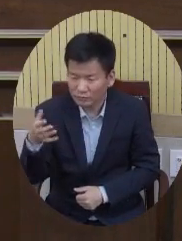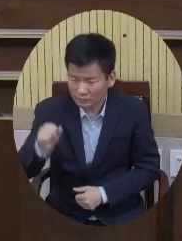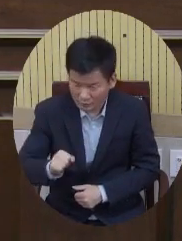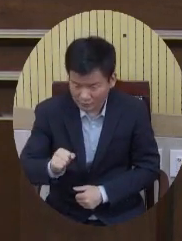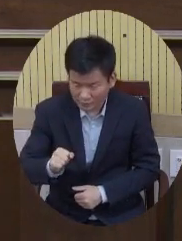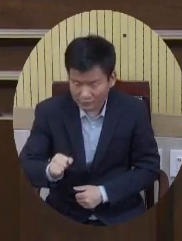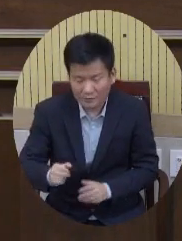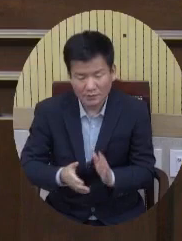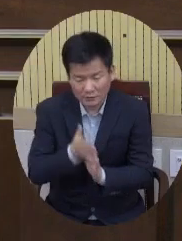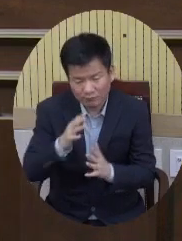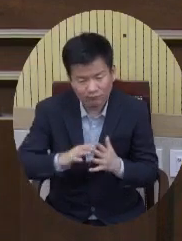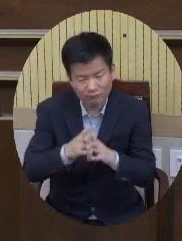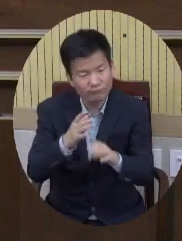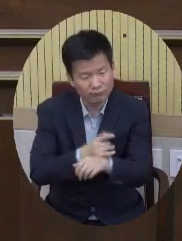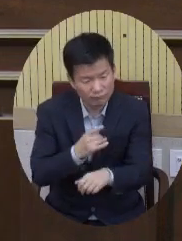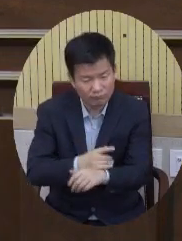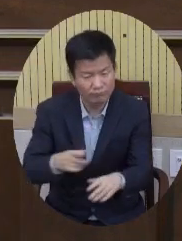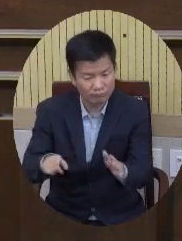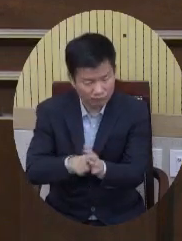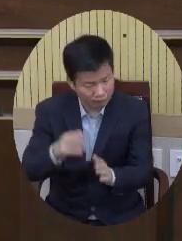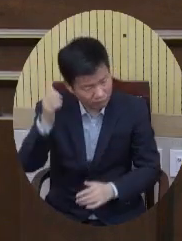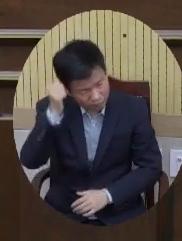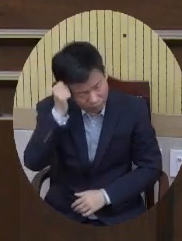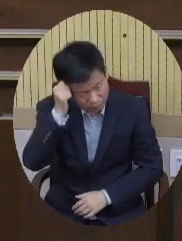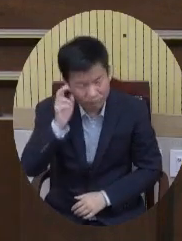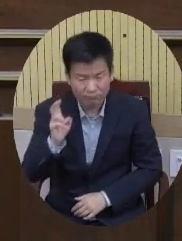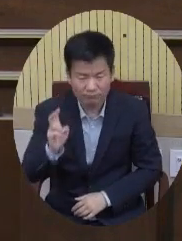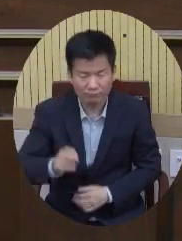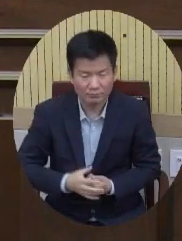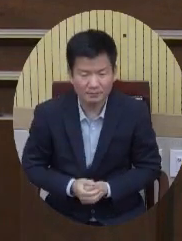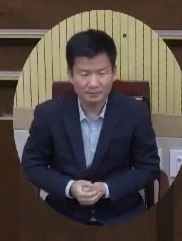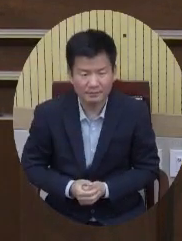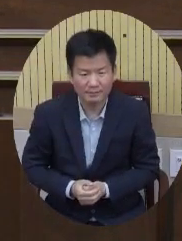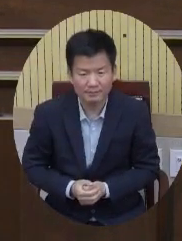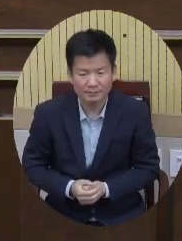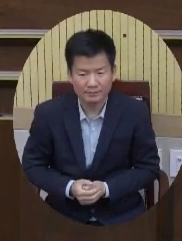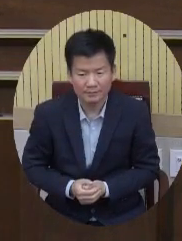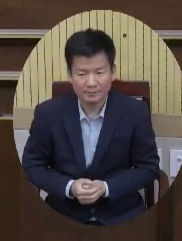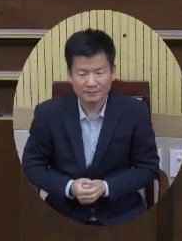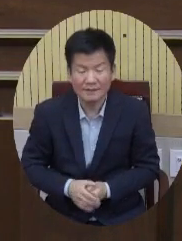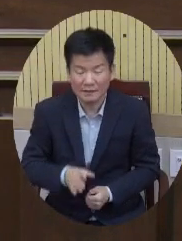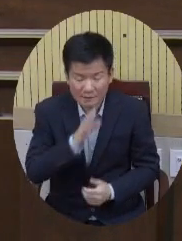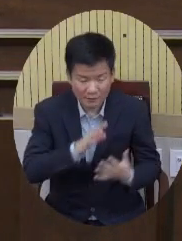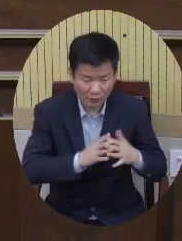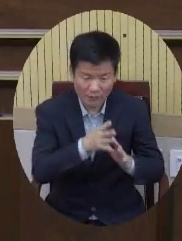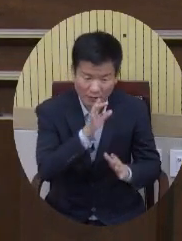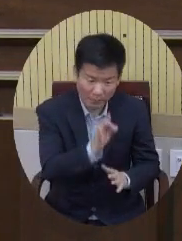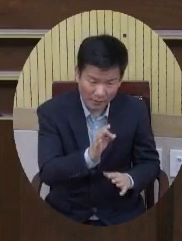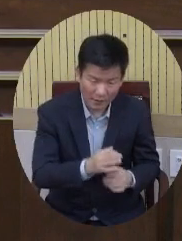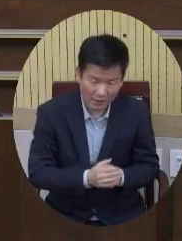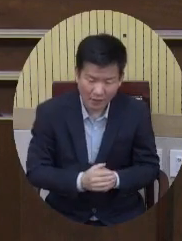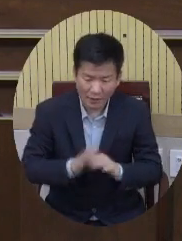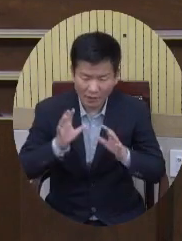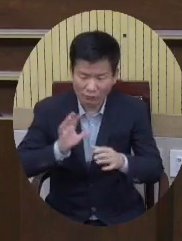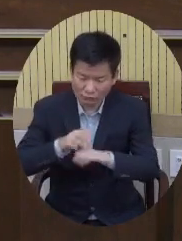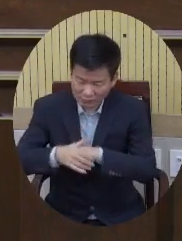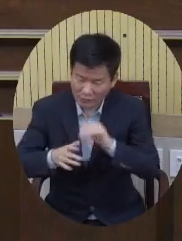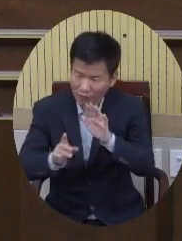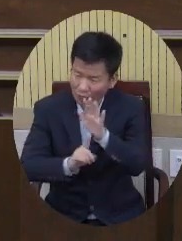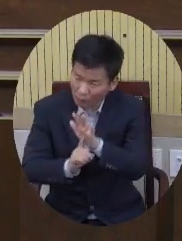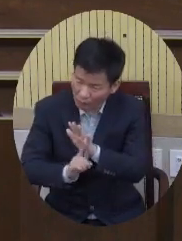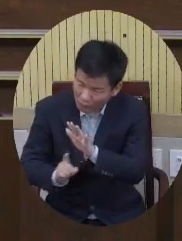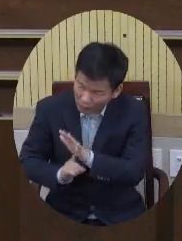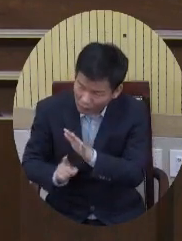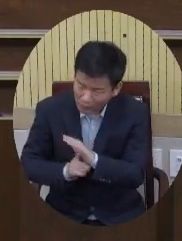원으로 시청사를 건립할 수 있다고 생각할 것입니다 실공사비와 관련하여 국제공모